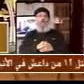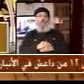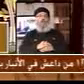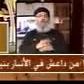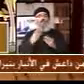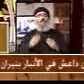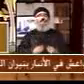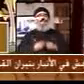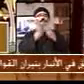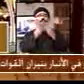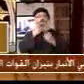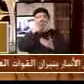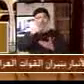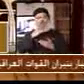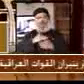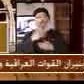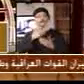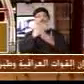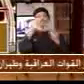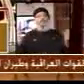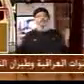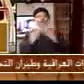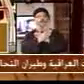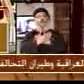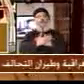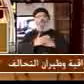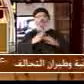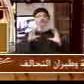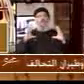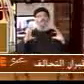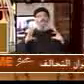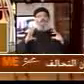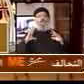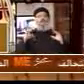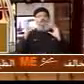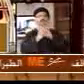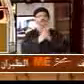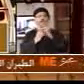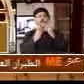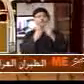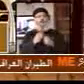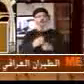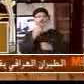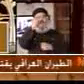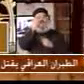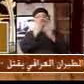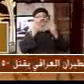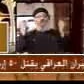وتمنح هذا الطفل الصغير فيصير إنسانا عظيما وله تلاميذ بالألاف عبر قرون